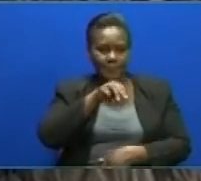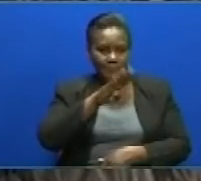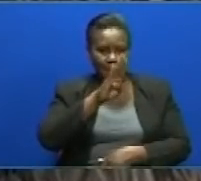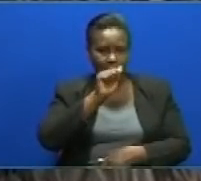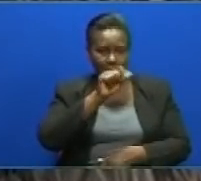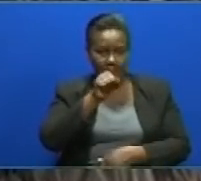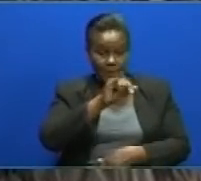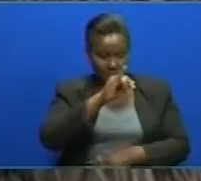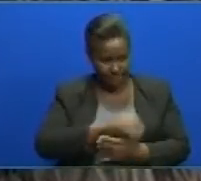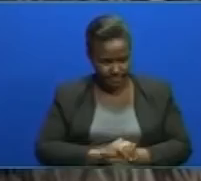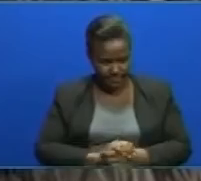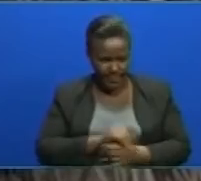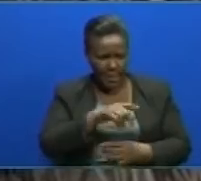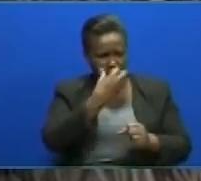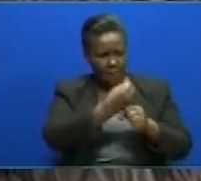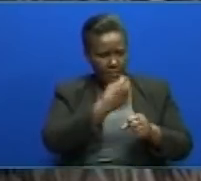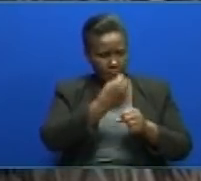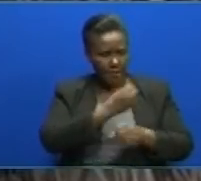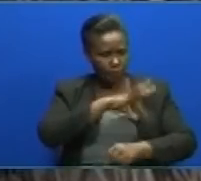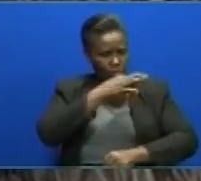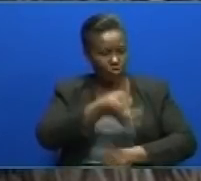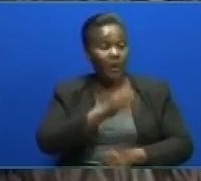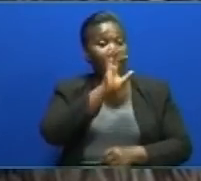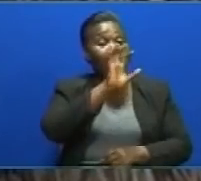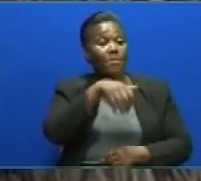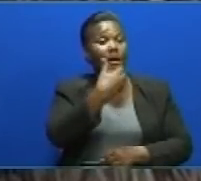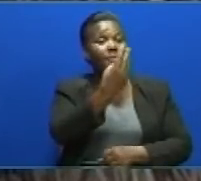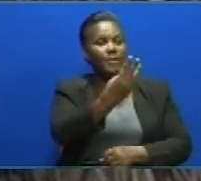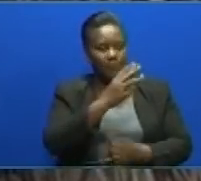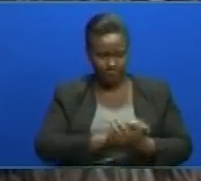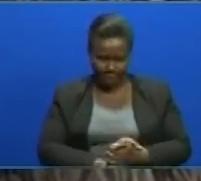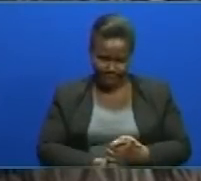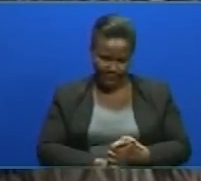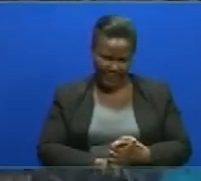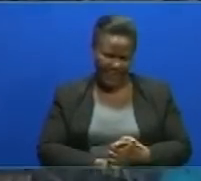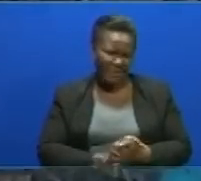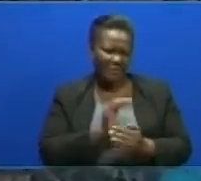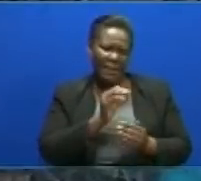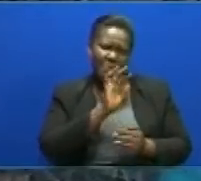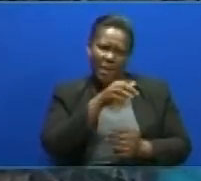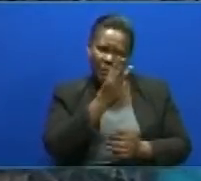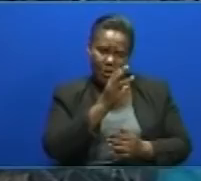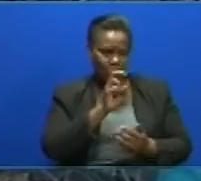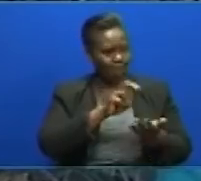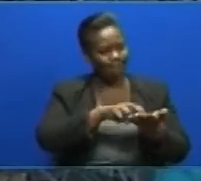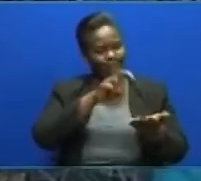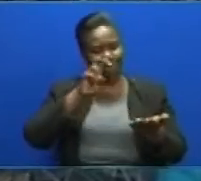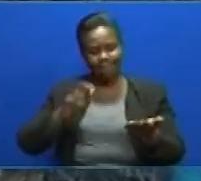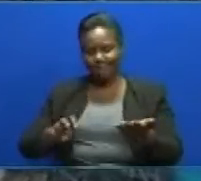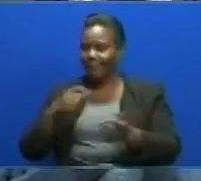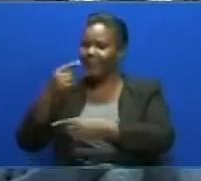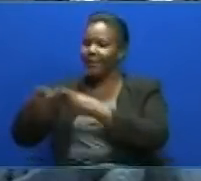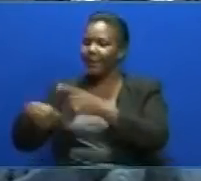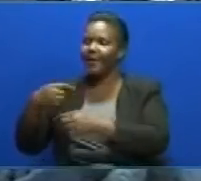3. Baadaye nikaacha, nikaendelea na shughuli zangu mwenyewe za biashara.